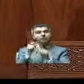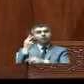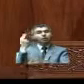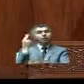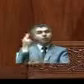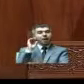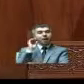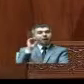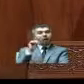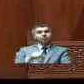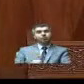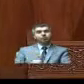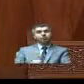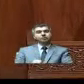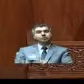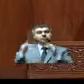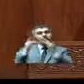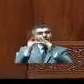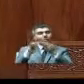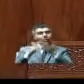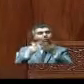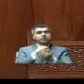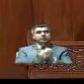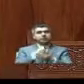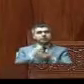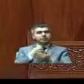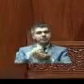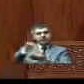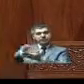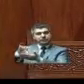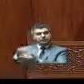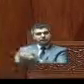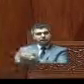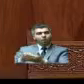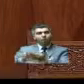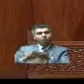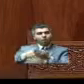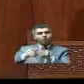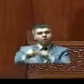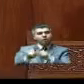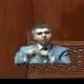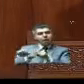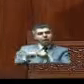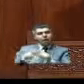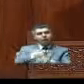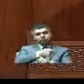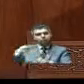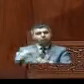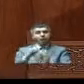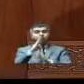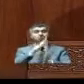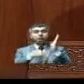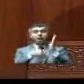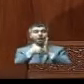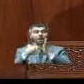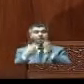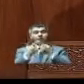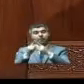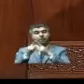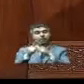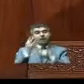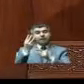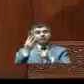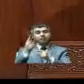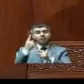الصحة، وتسعة وحدات صحية متنقلة، وأكثر من 400 سيارة إسعاف خلال هذه المرحلة. مد